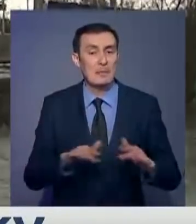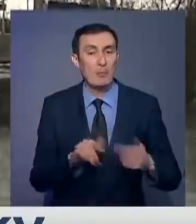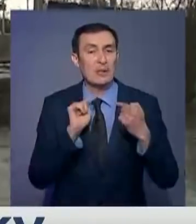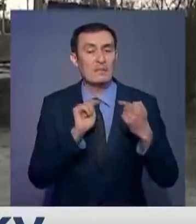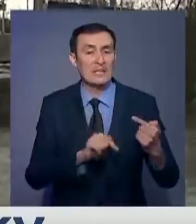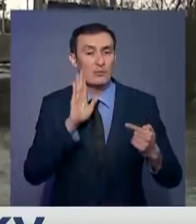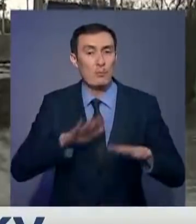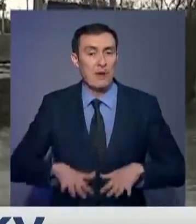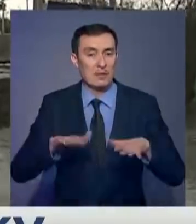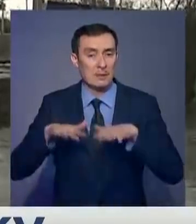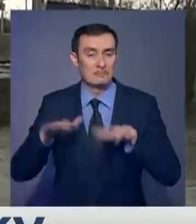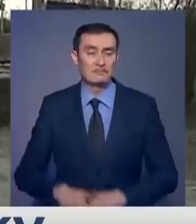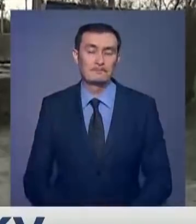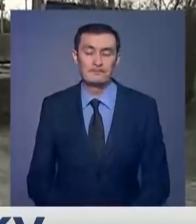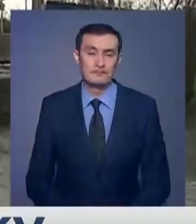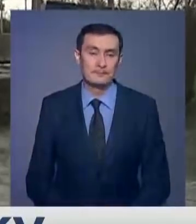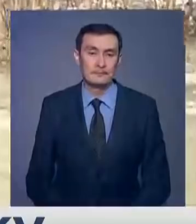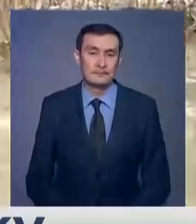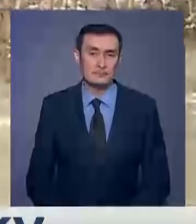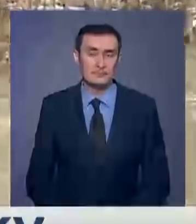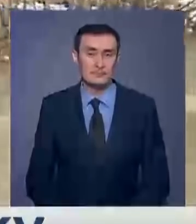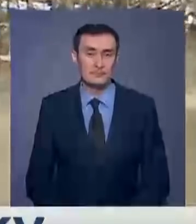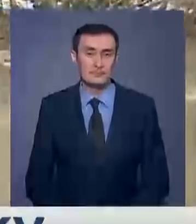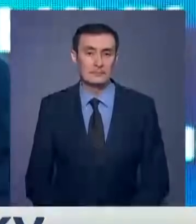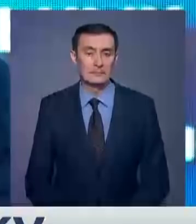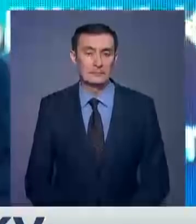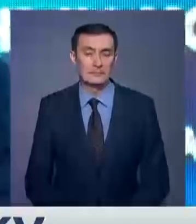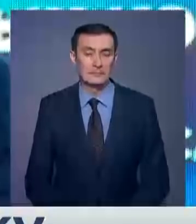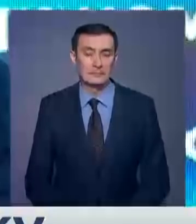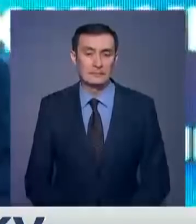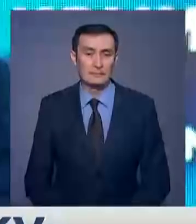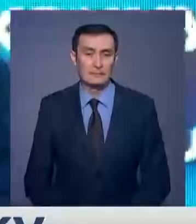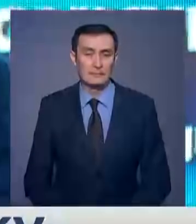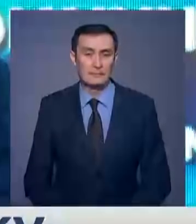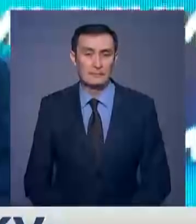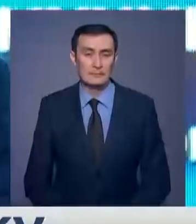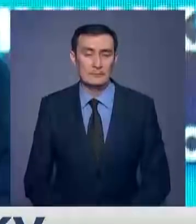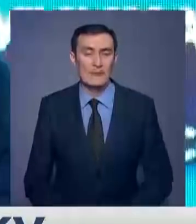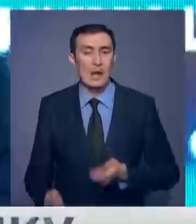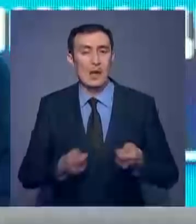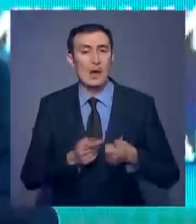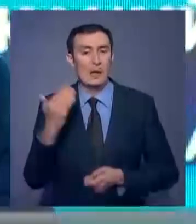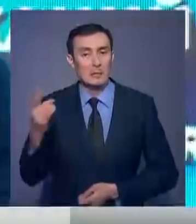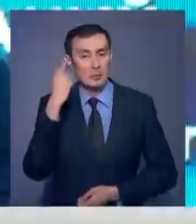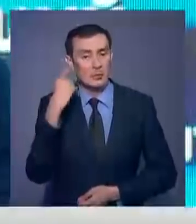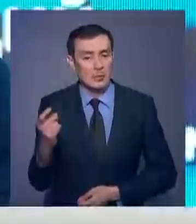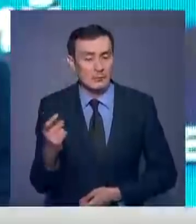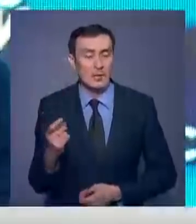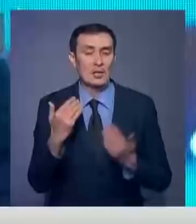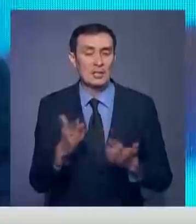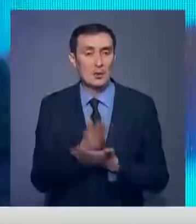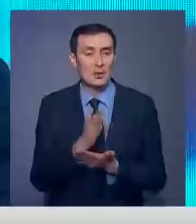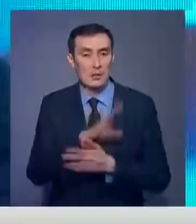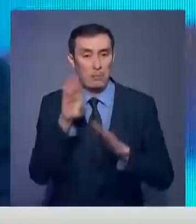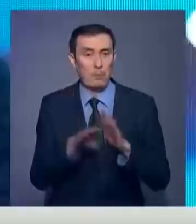противодействию паводкам. Текимату мы уже уведомили. Сейчас это находится